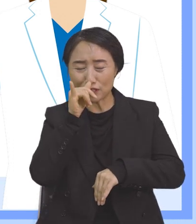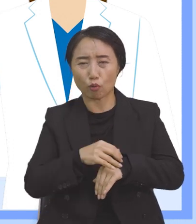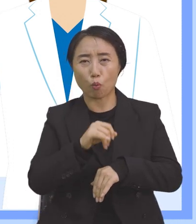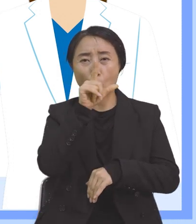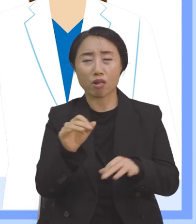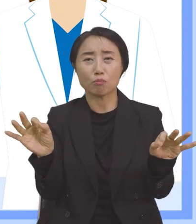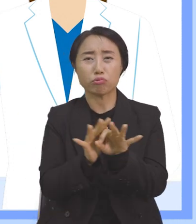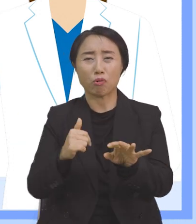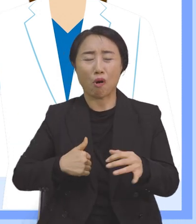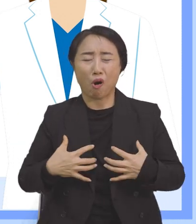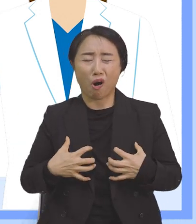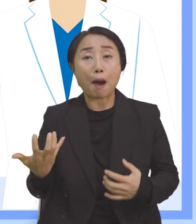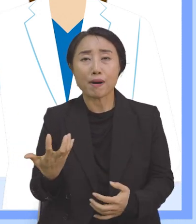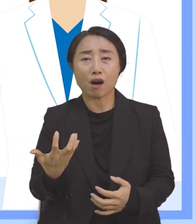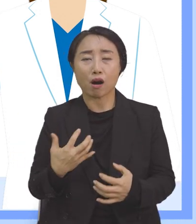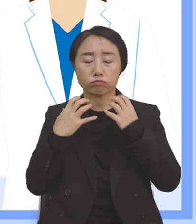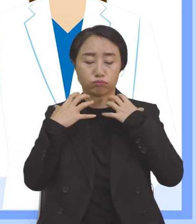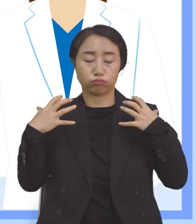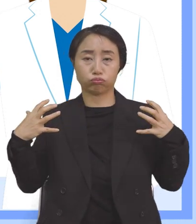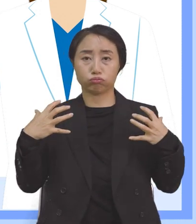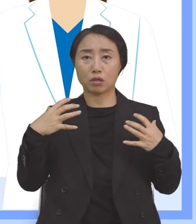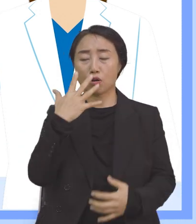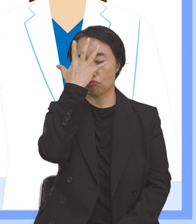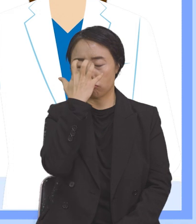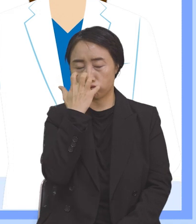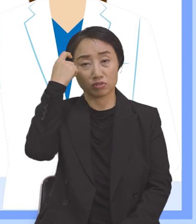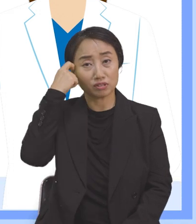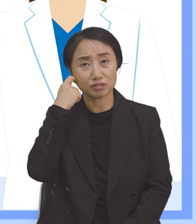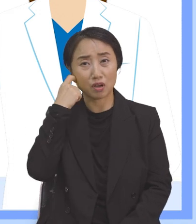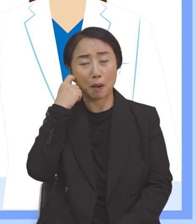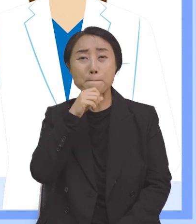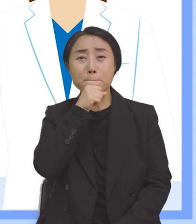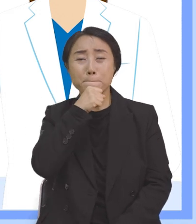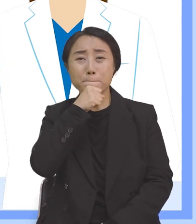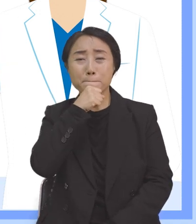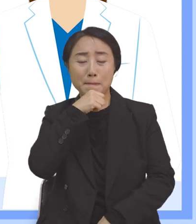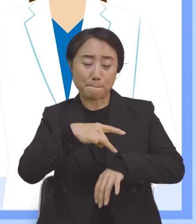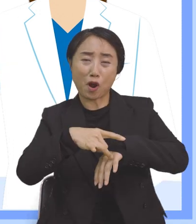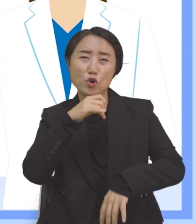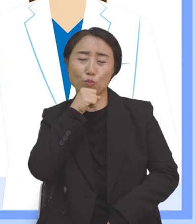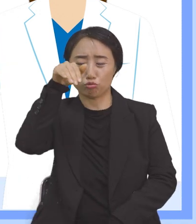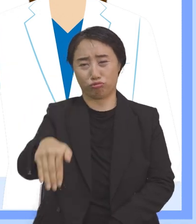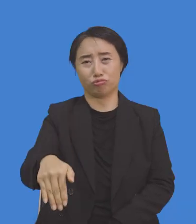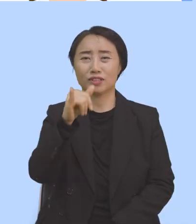무월경, 유방통, 체중의 증가, 우울 증가, 골밀도 감소 등이 발생할 수